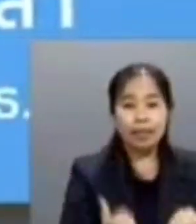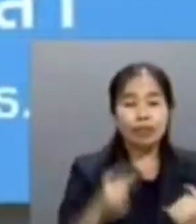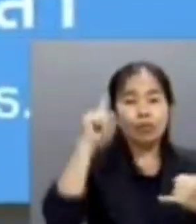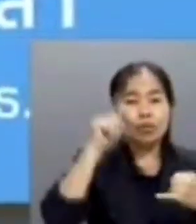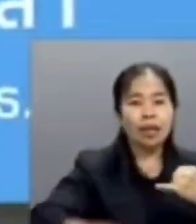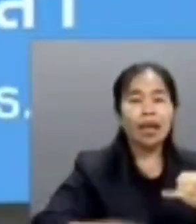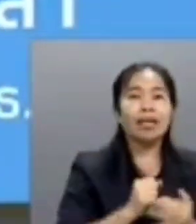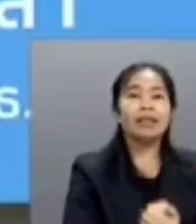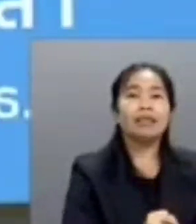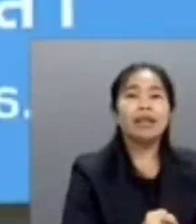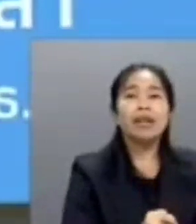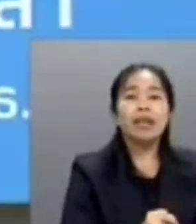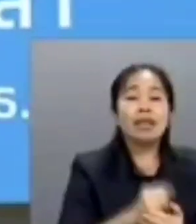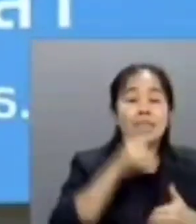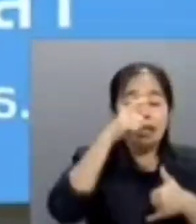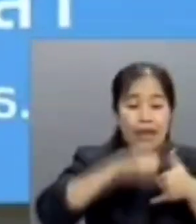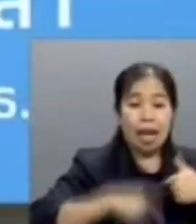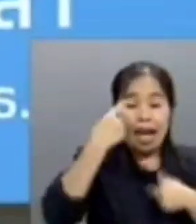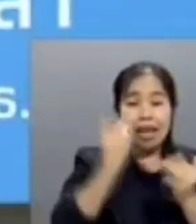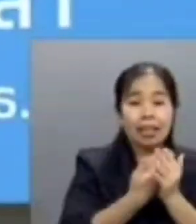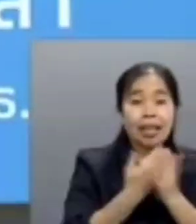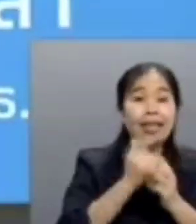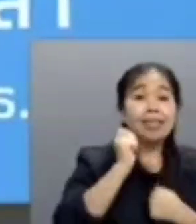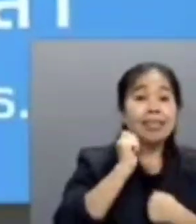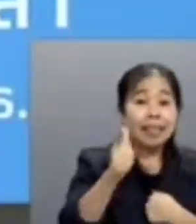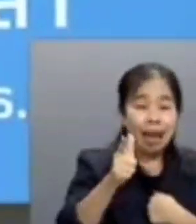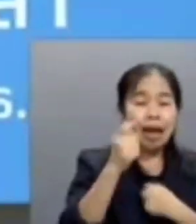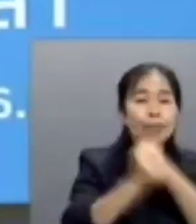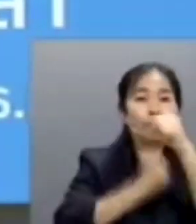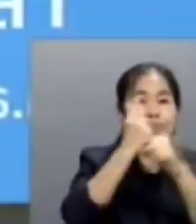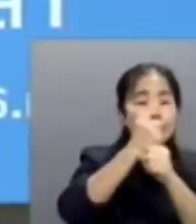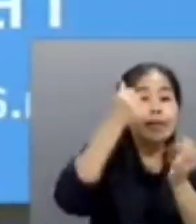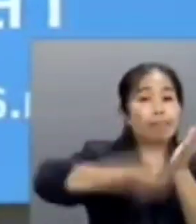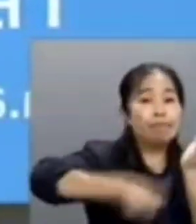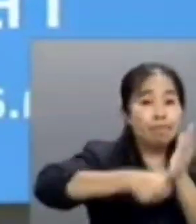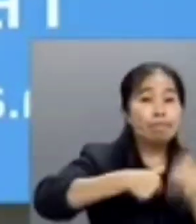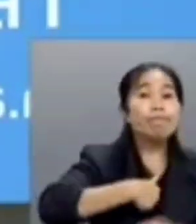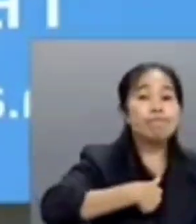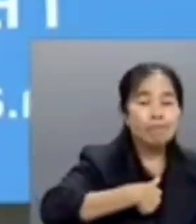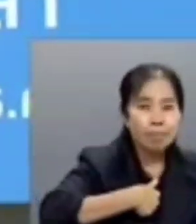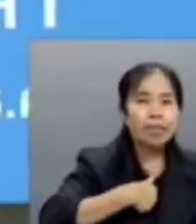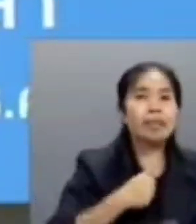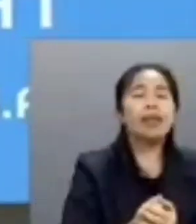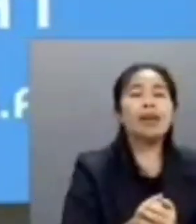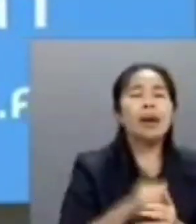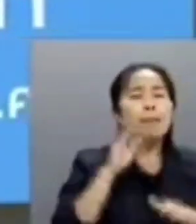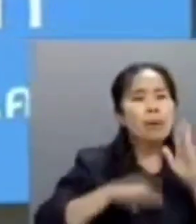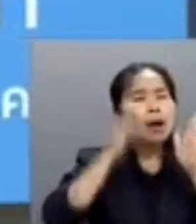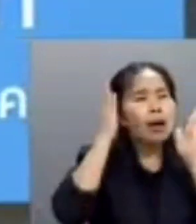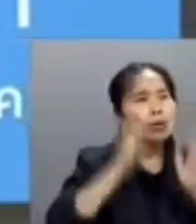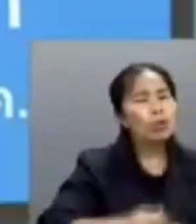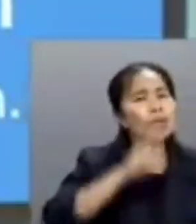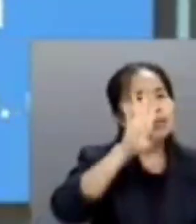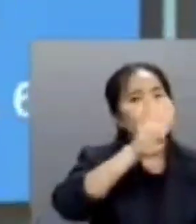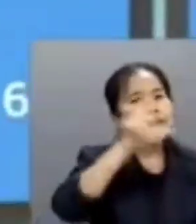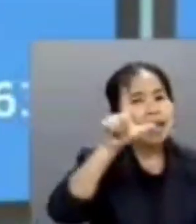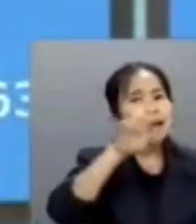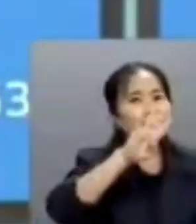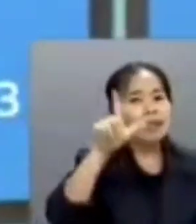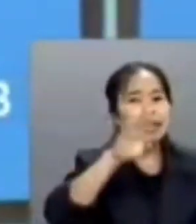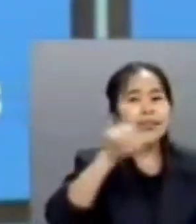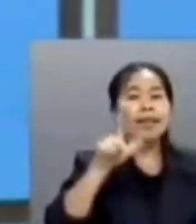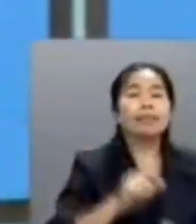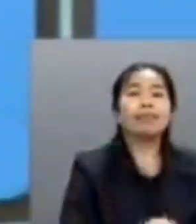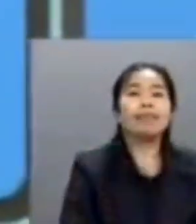ชอบหรือซื้อของมากน้อยแค่ไหนแต่ขึ้นอยู่กับว่าเราขอใช้สิทธิ์ในการลดหย่อนภาษีในอัตราเท่าไร